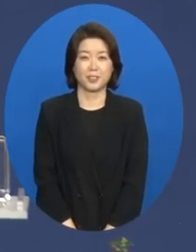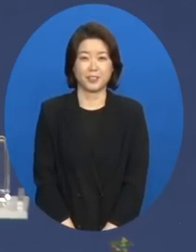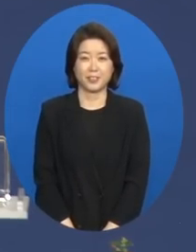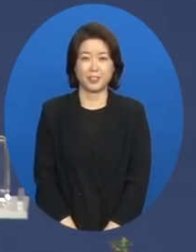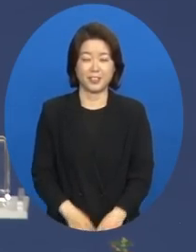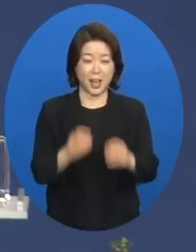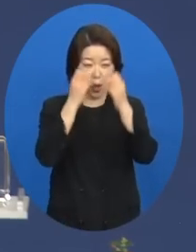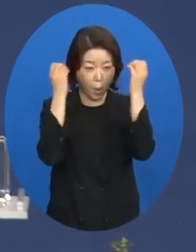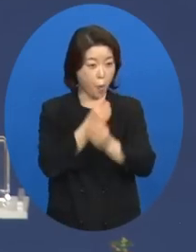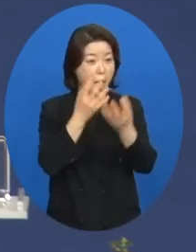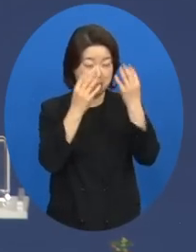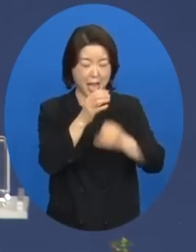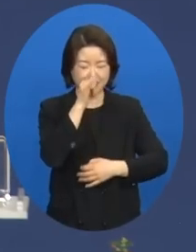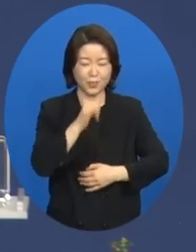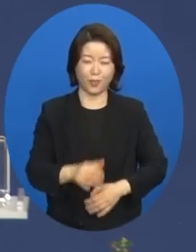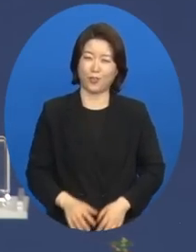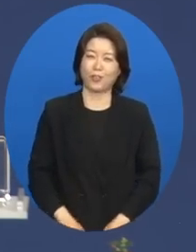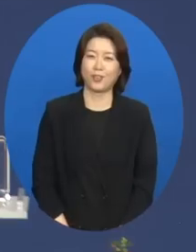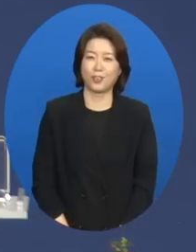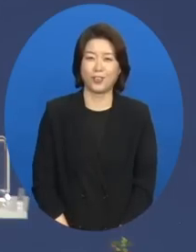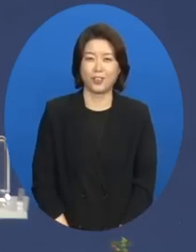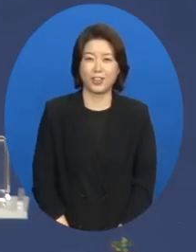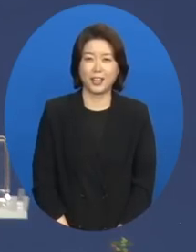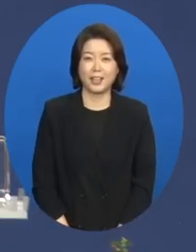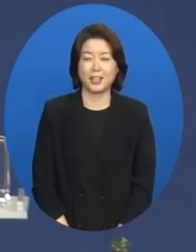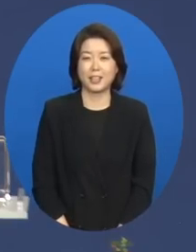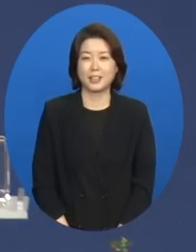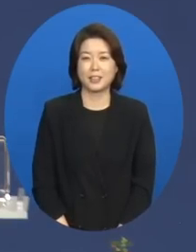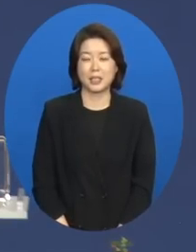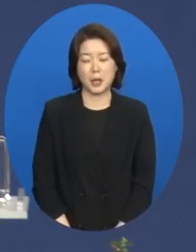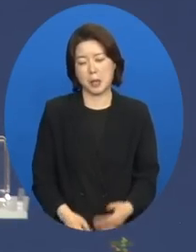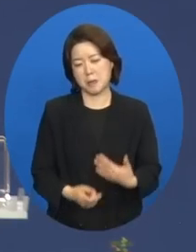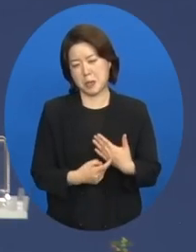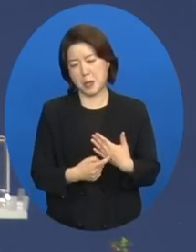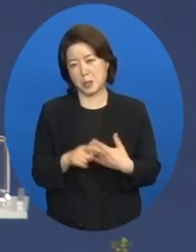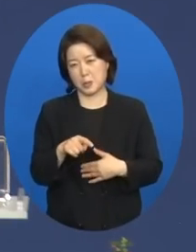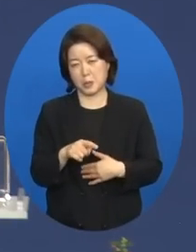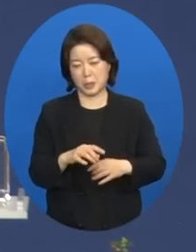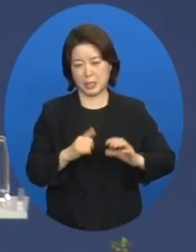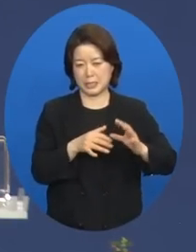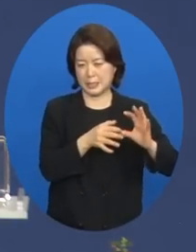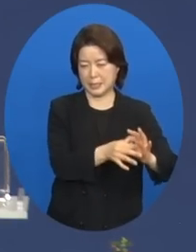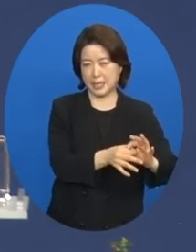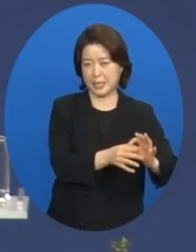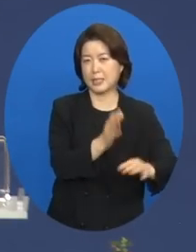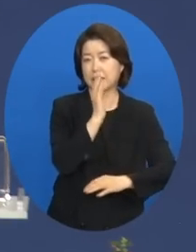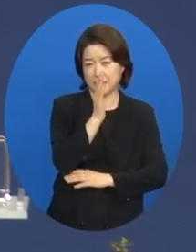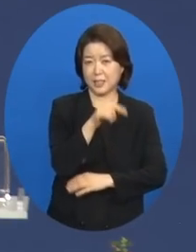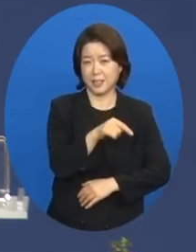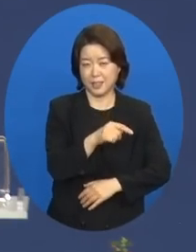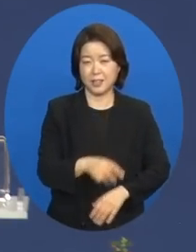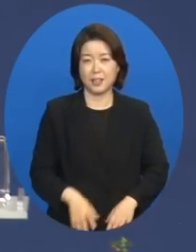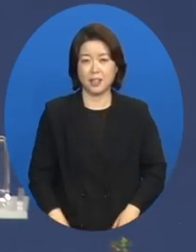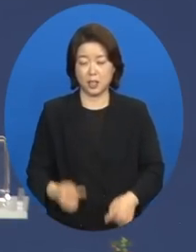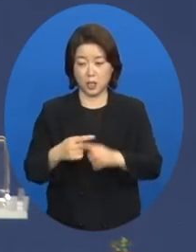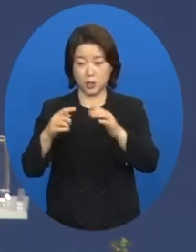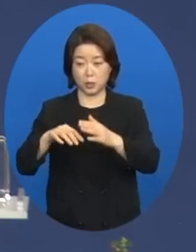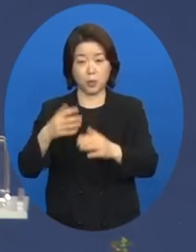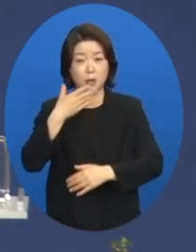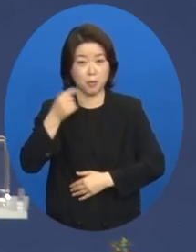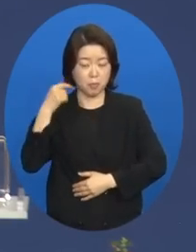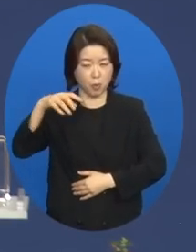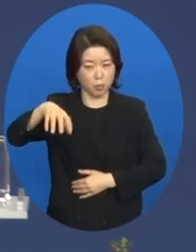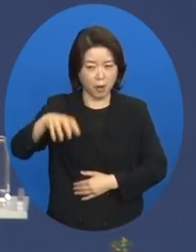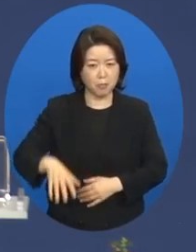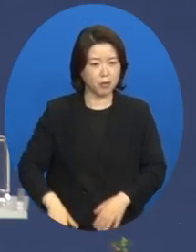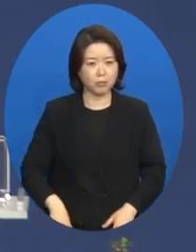오해를 많이 해. 그러니까 그냥 명목상 세속주의 이런 얘기가 사실은 교회 복음 앞에서는